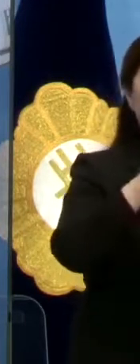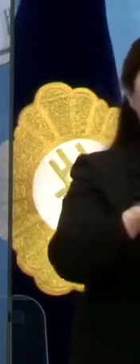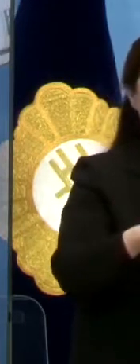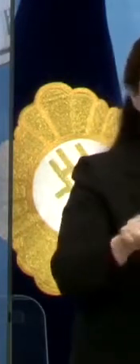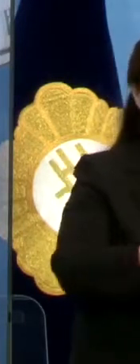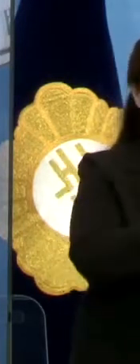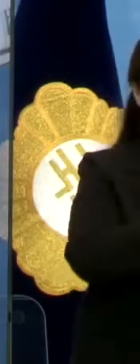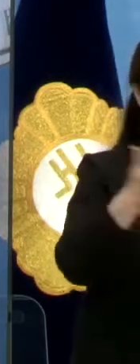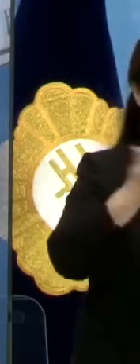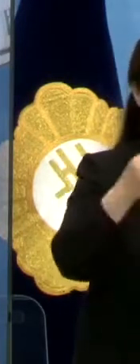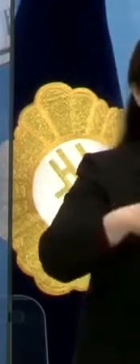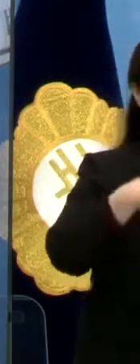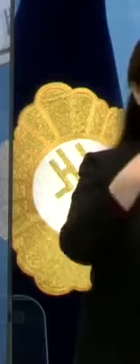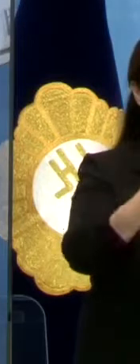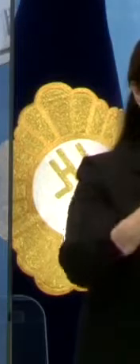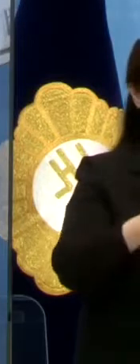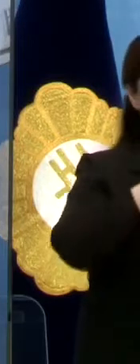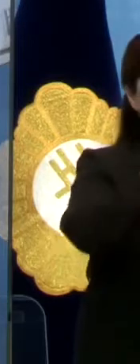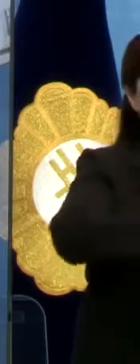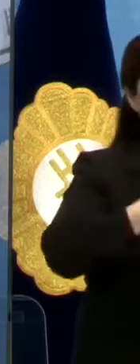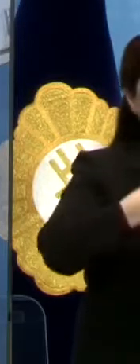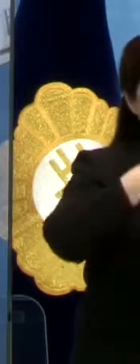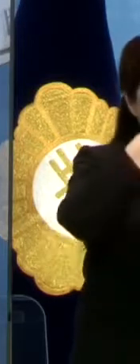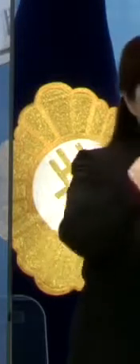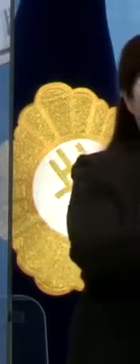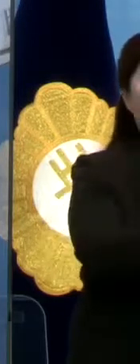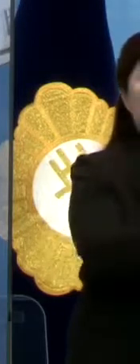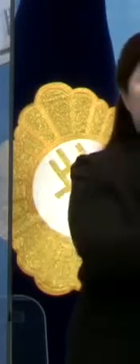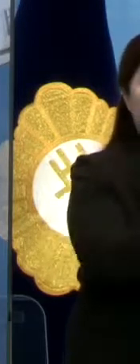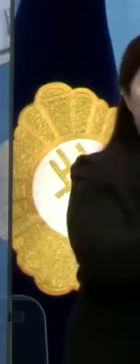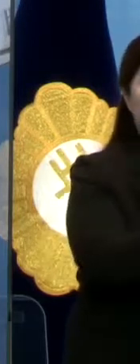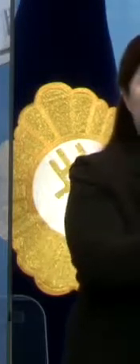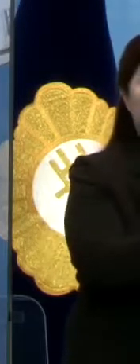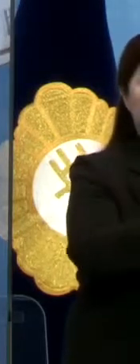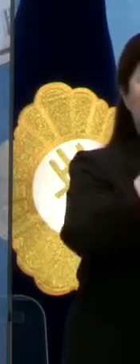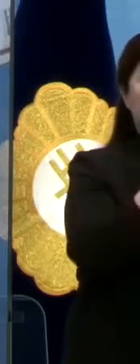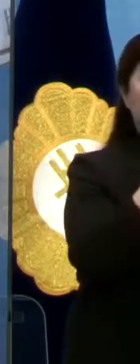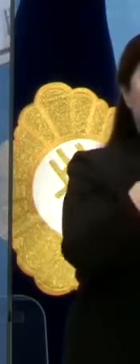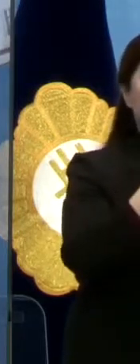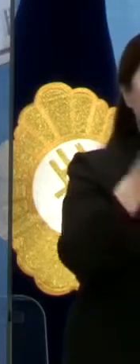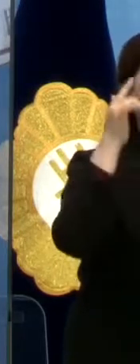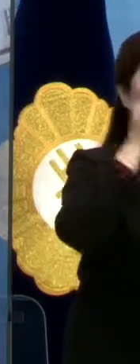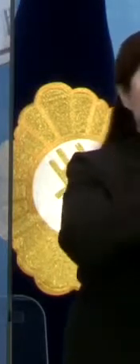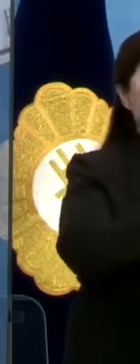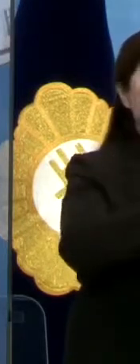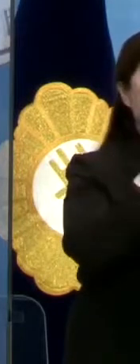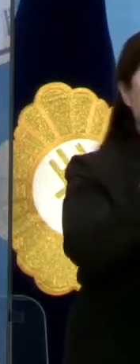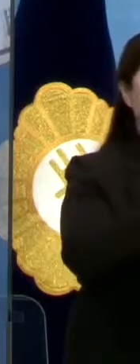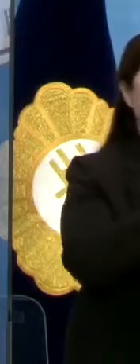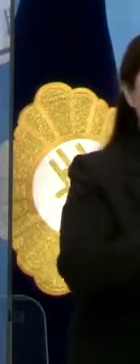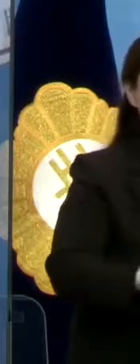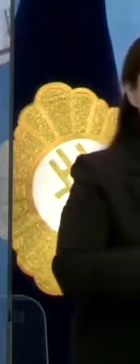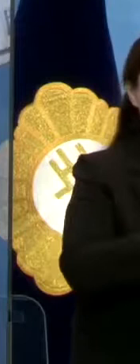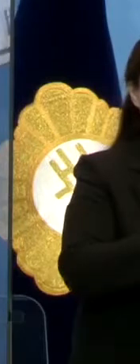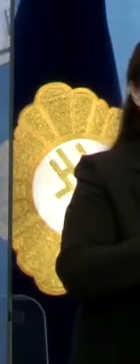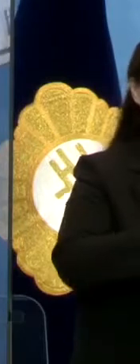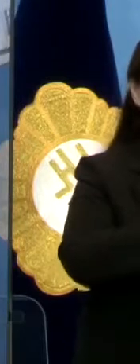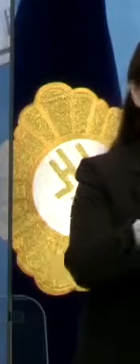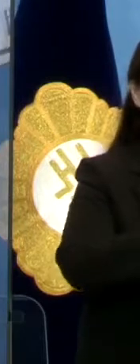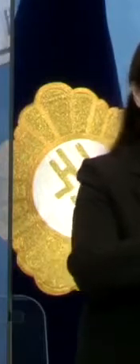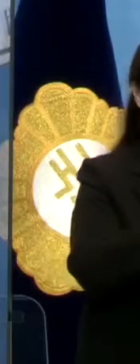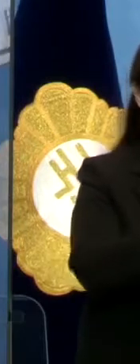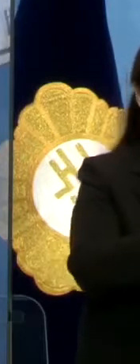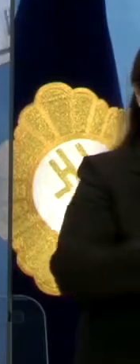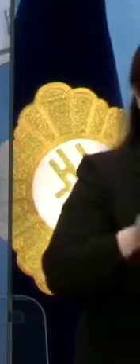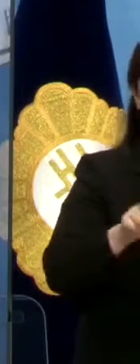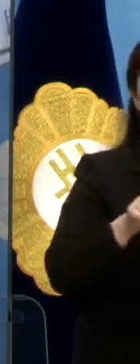싱가포르 총회에 참석하여 세계 간호사들을 상대로 노벨 평화상 후보 추천 운동을 벌여왔습니다. 이